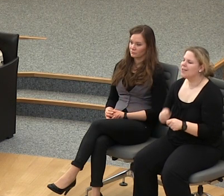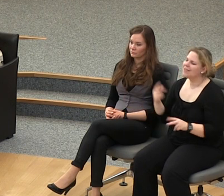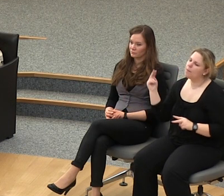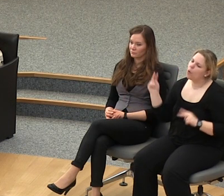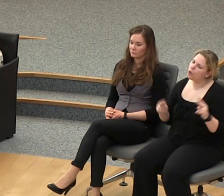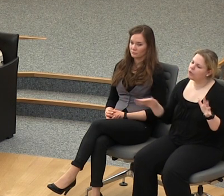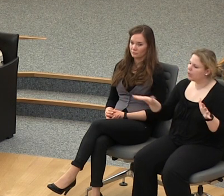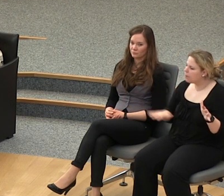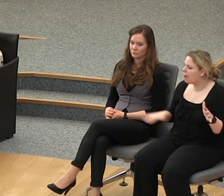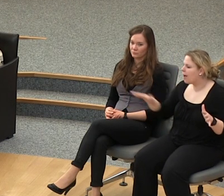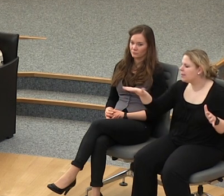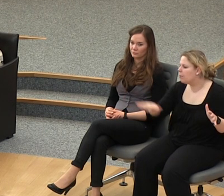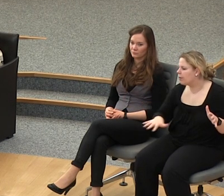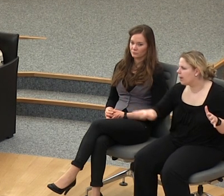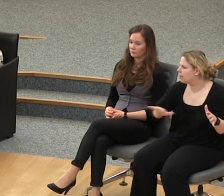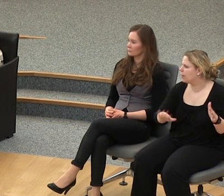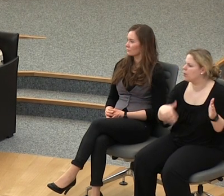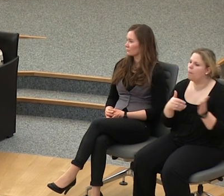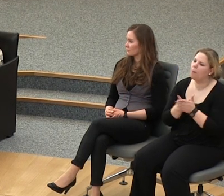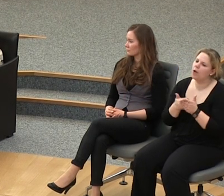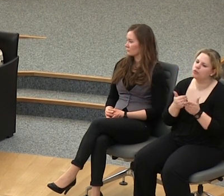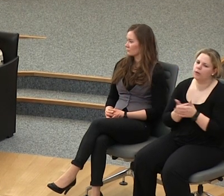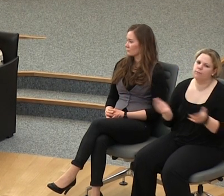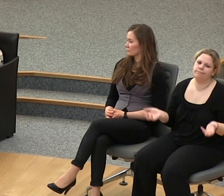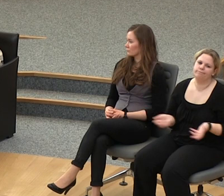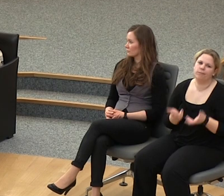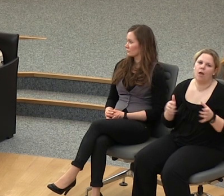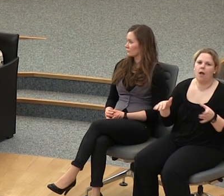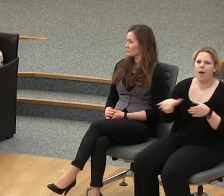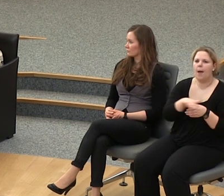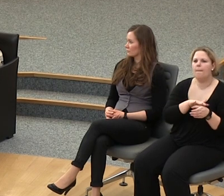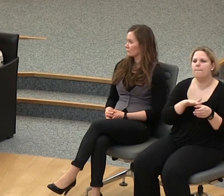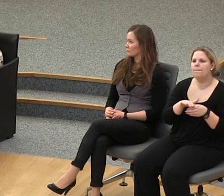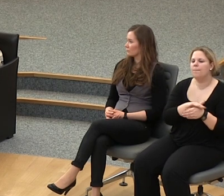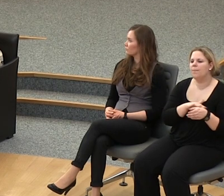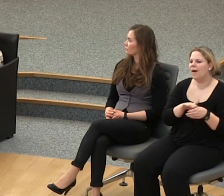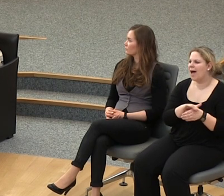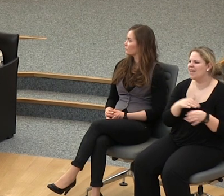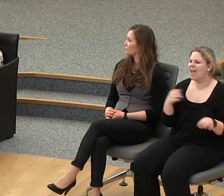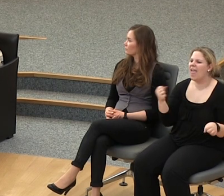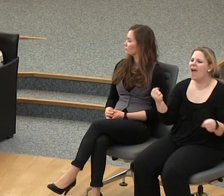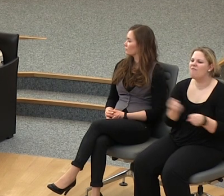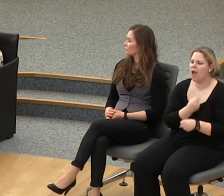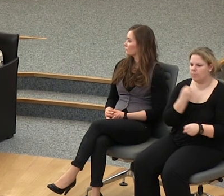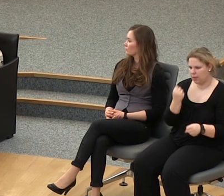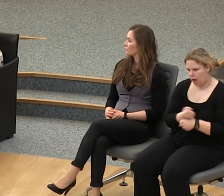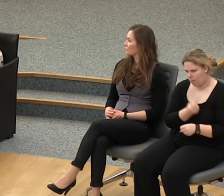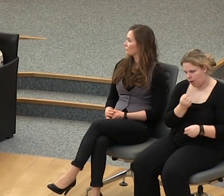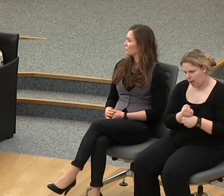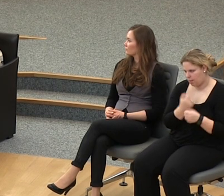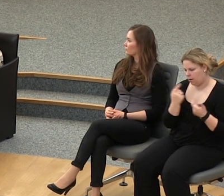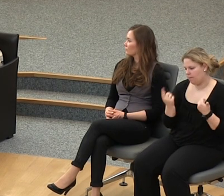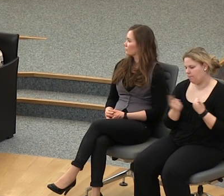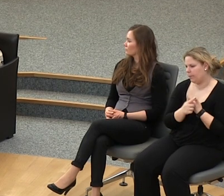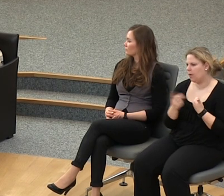unterschiedliche Bereiche, zum Beispiel den Bereich der Erwerbsarbeit, zum Beispiel den